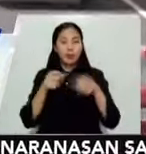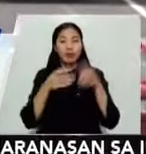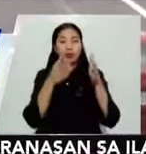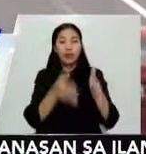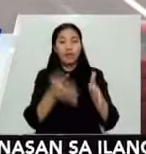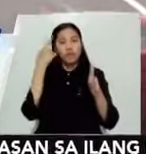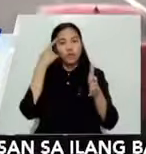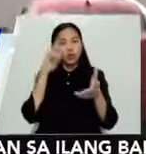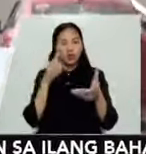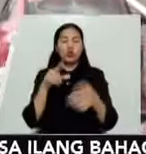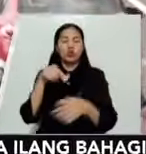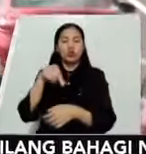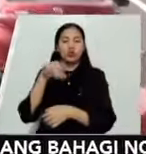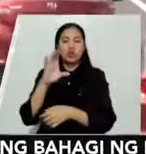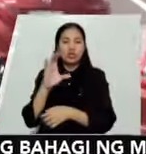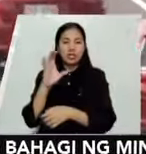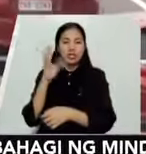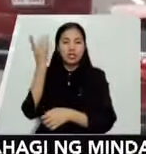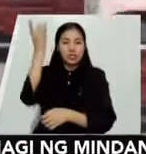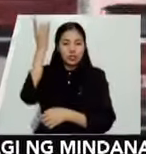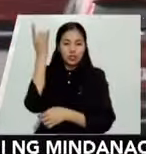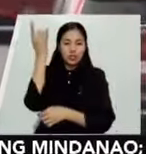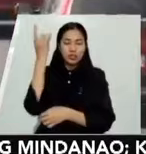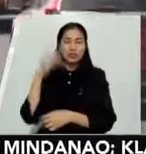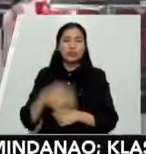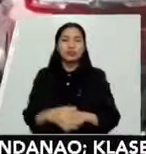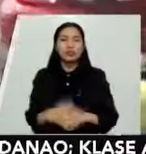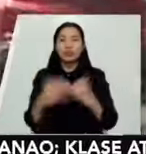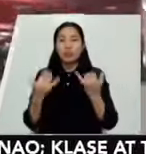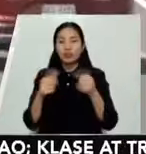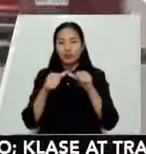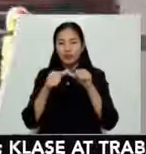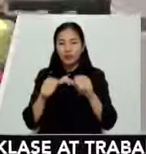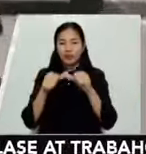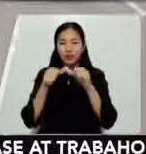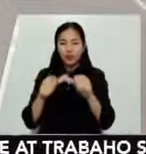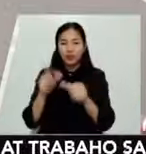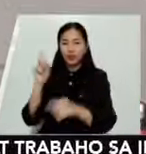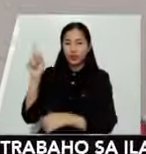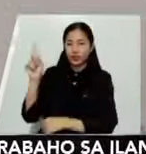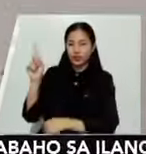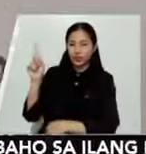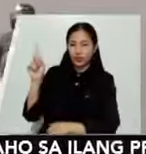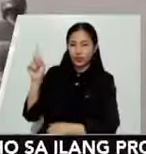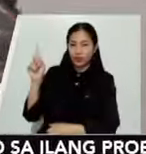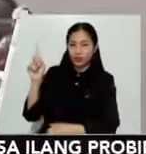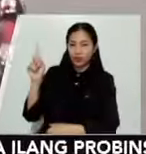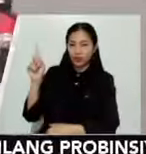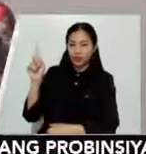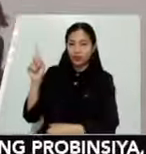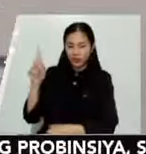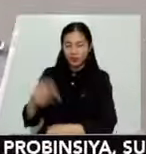tuloy-tuloy na ang biyahe ng mga sasakyan sa Commonwealth. Base po yan sa live video na inyong napapanood.